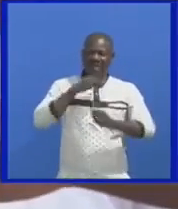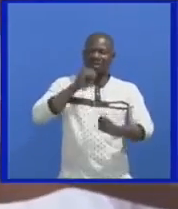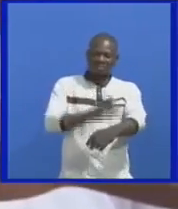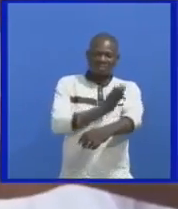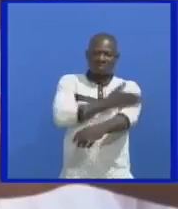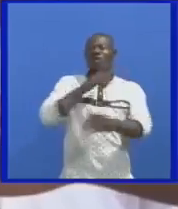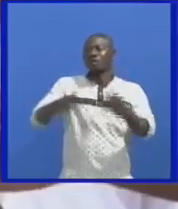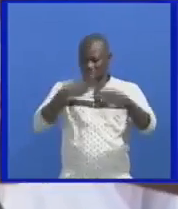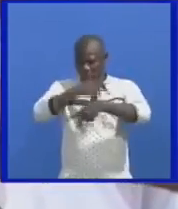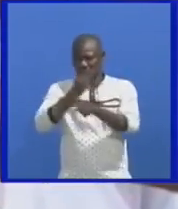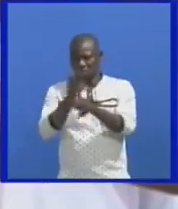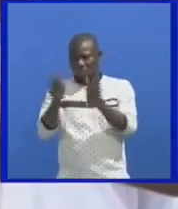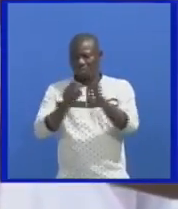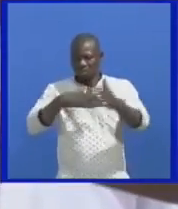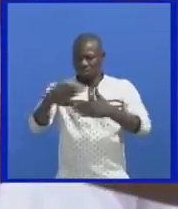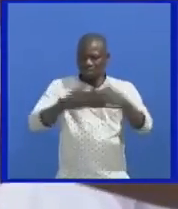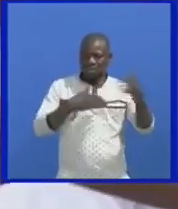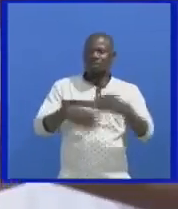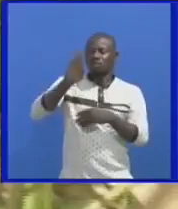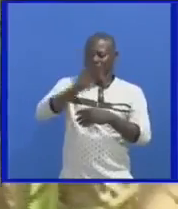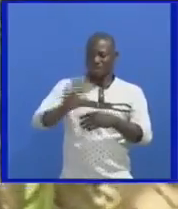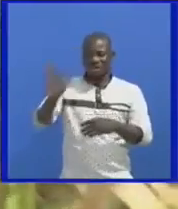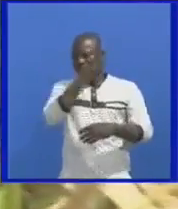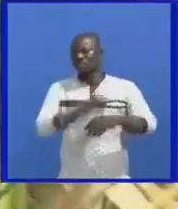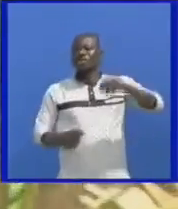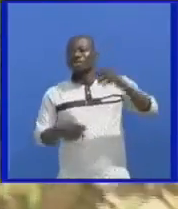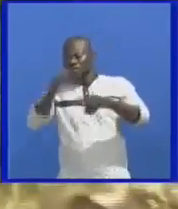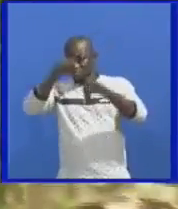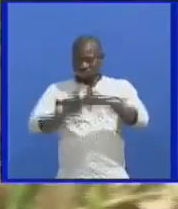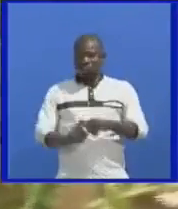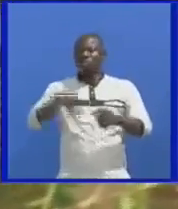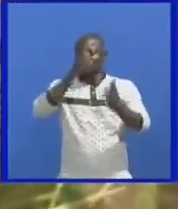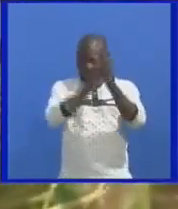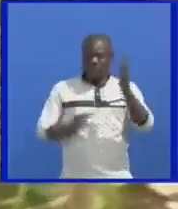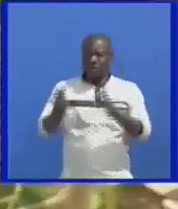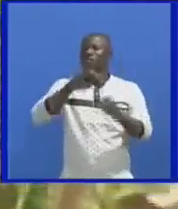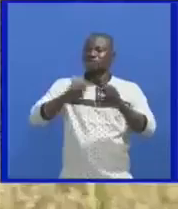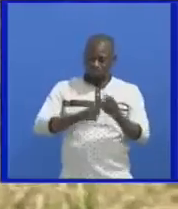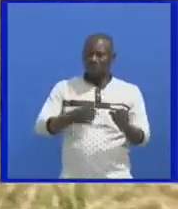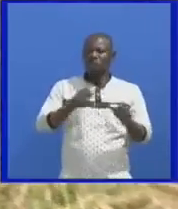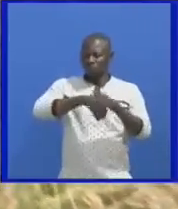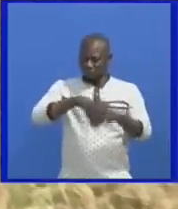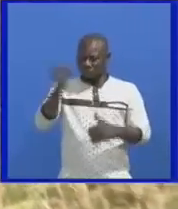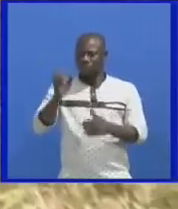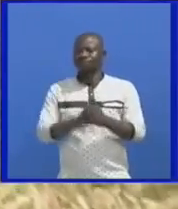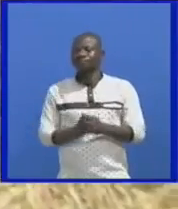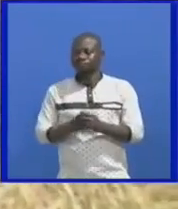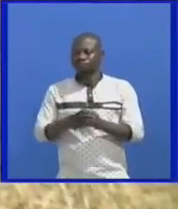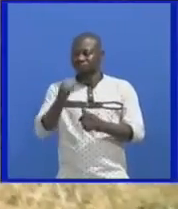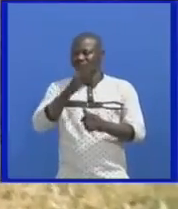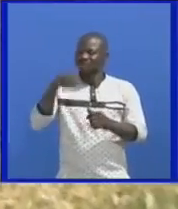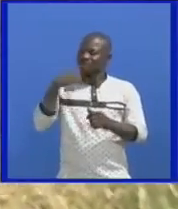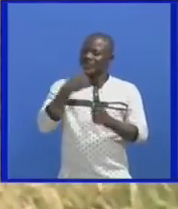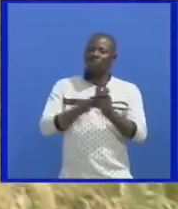que le Burkina dépende moins de l'extérieur par rapport au riz. Du riz en maturation qui s'étend sur plus de 50